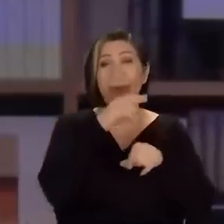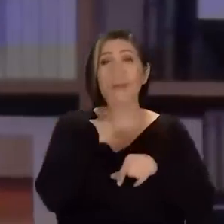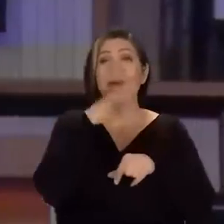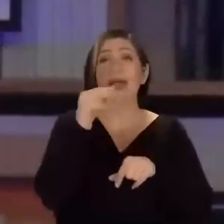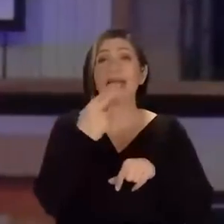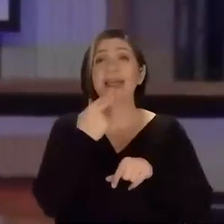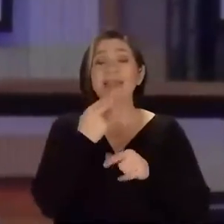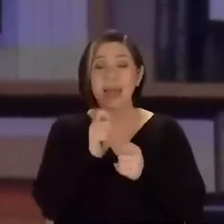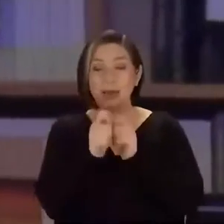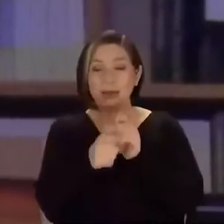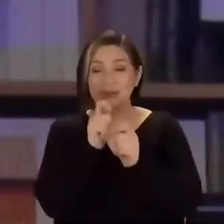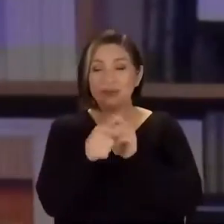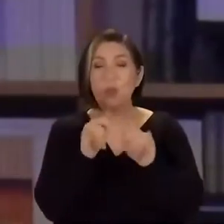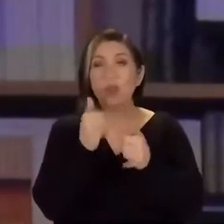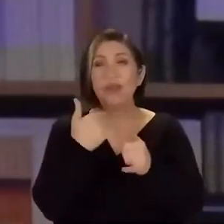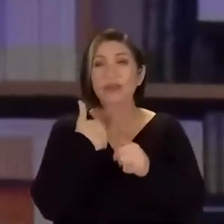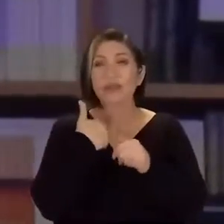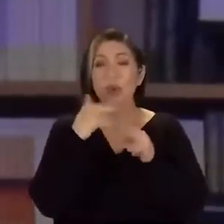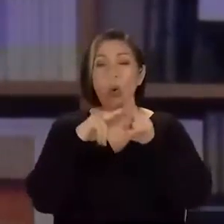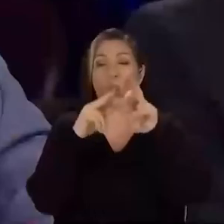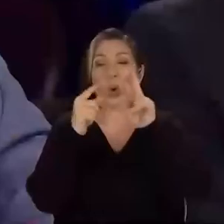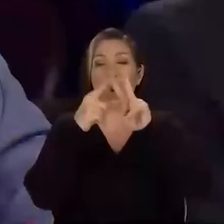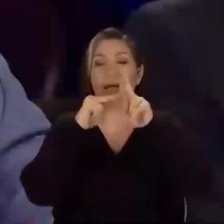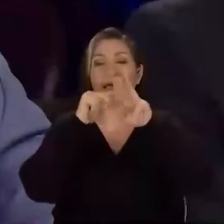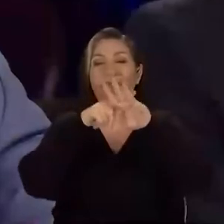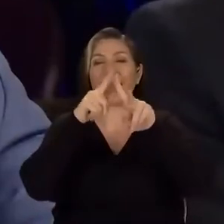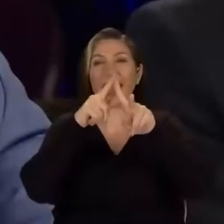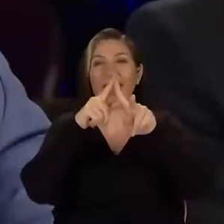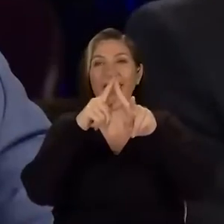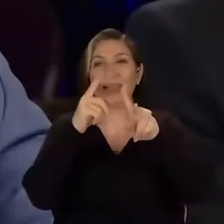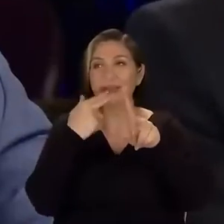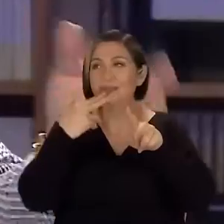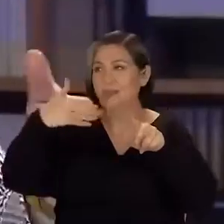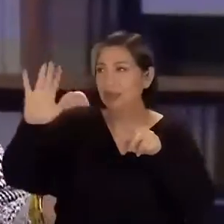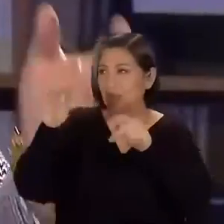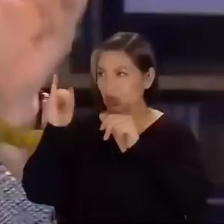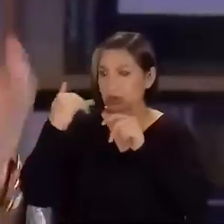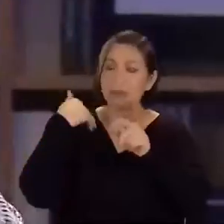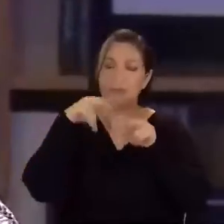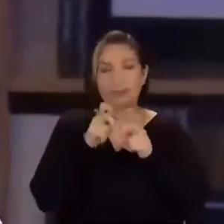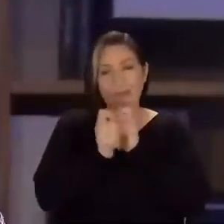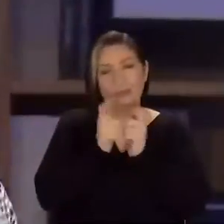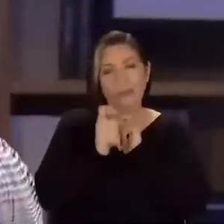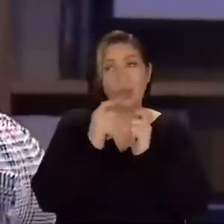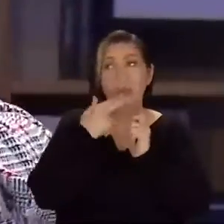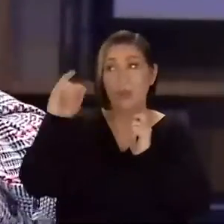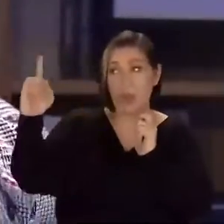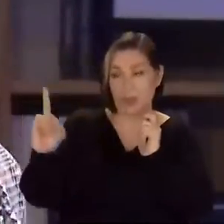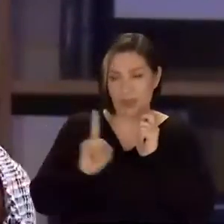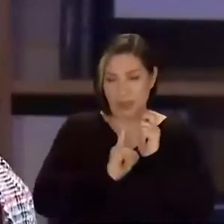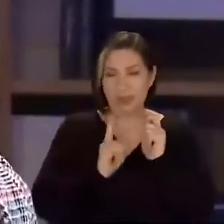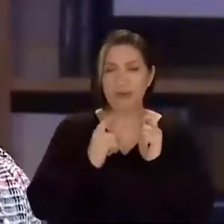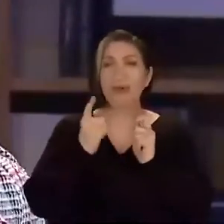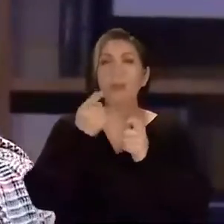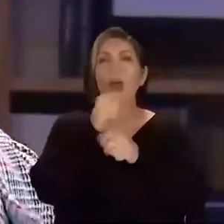her kadının yerine konken oynardım masada. Bunlar böyle her kadının yerine oynamışımdır ve kadın da tuvaletten gelinceye kadar da